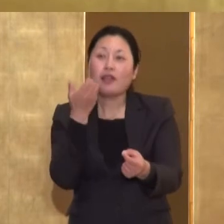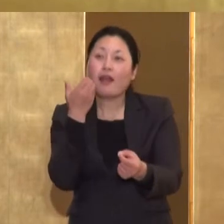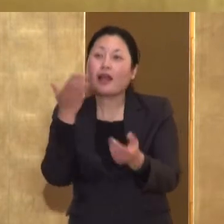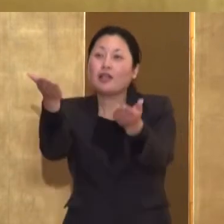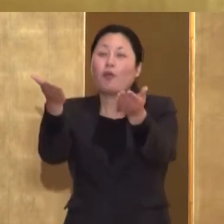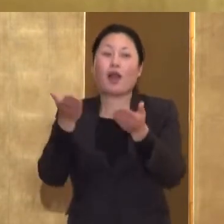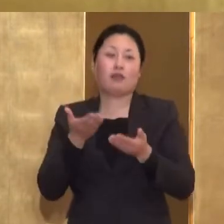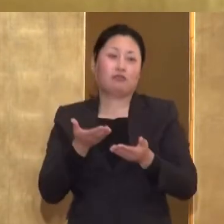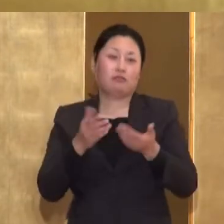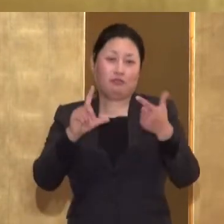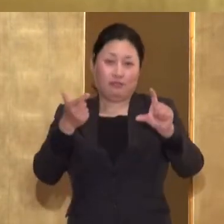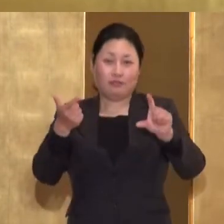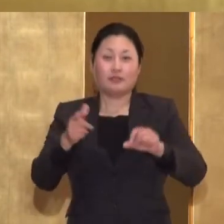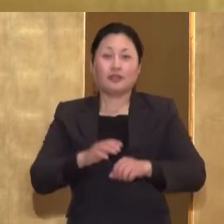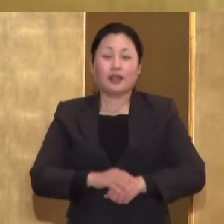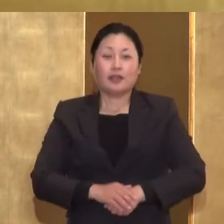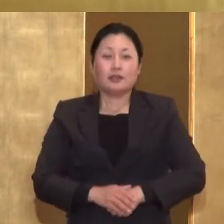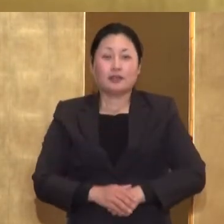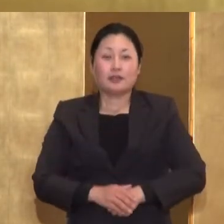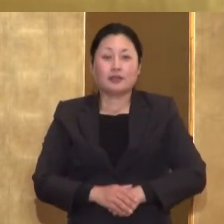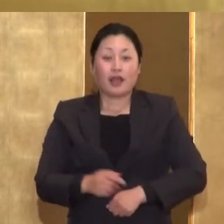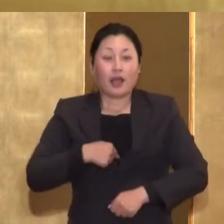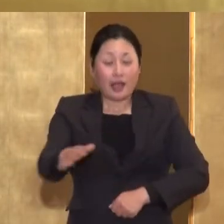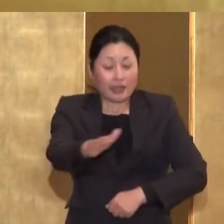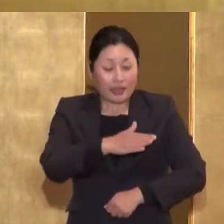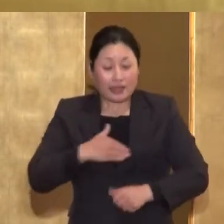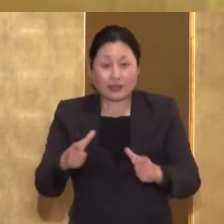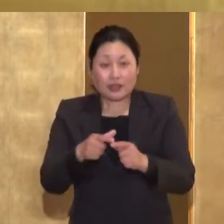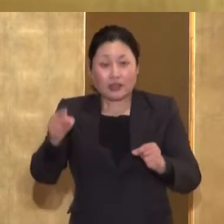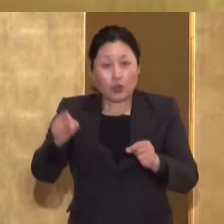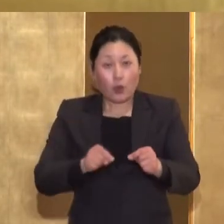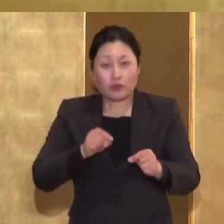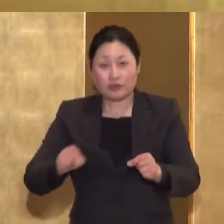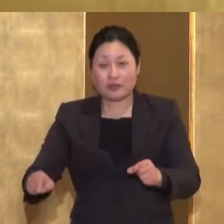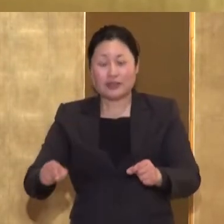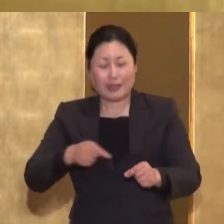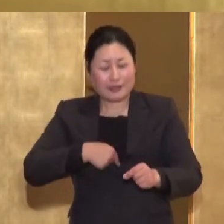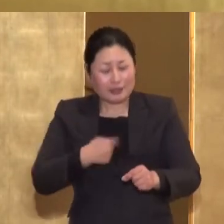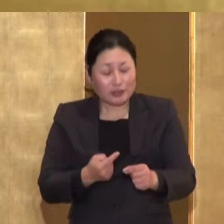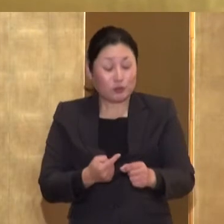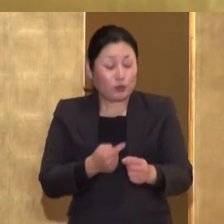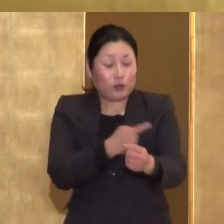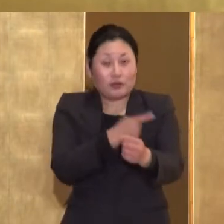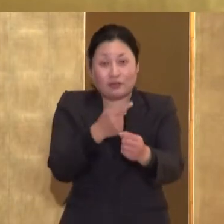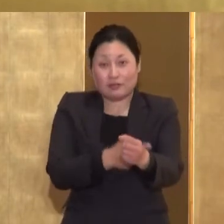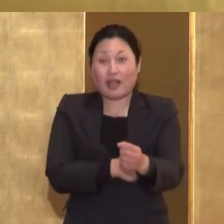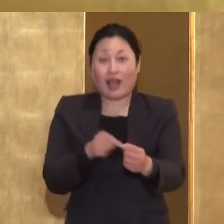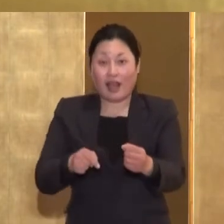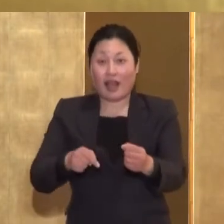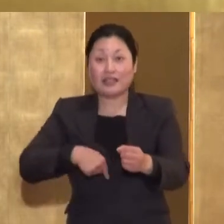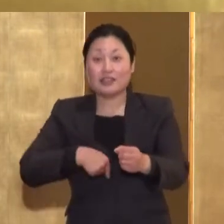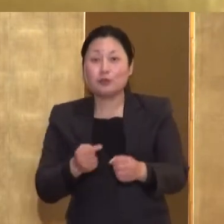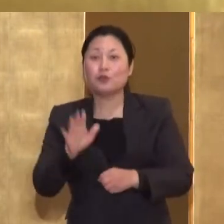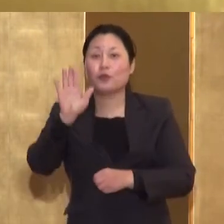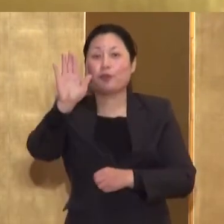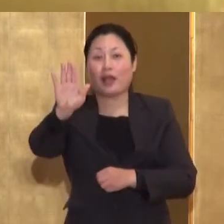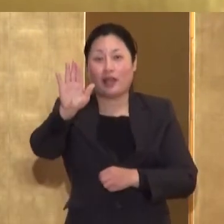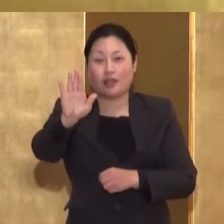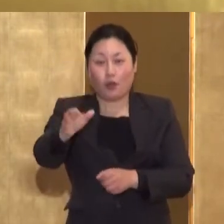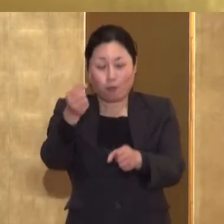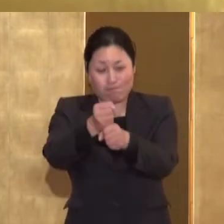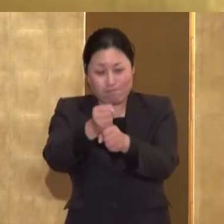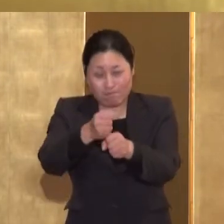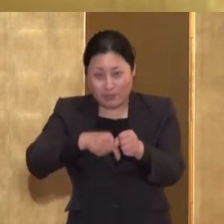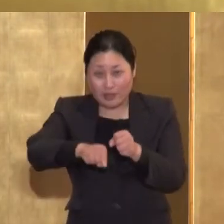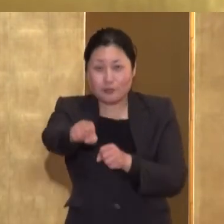るものではありません。私たち日本人が自らの手で自らの未来を切